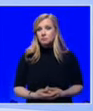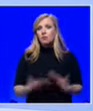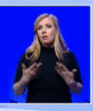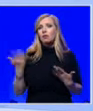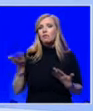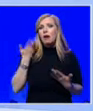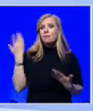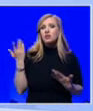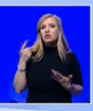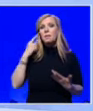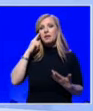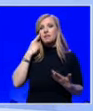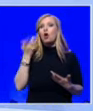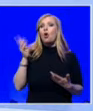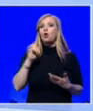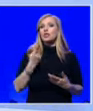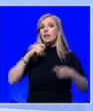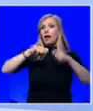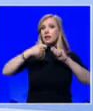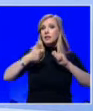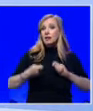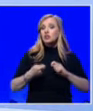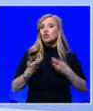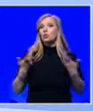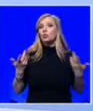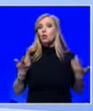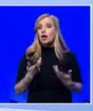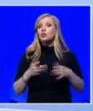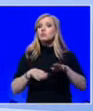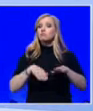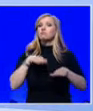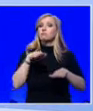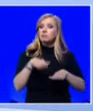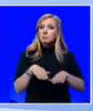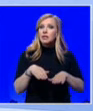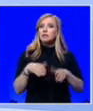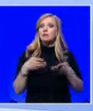Това беше предвидено като още една гаранция, че когато се пристъпи към